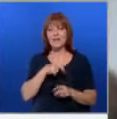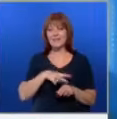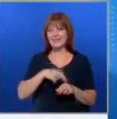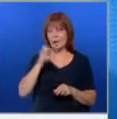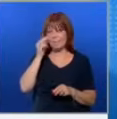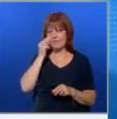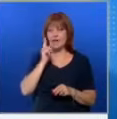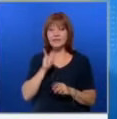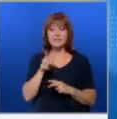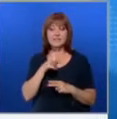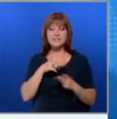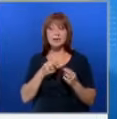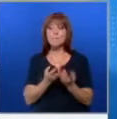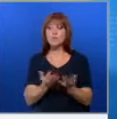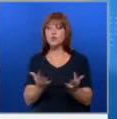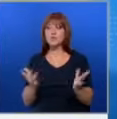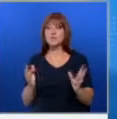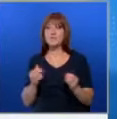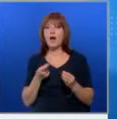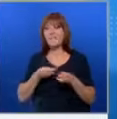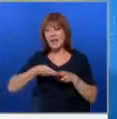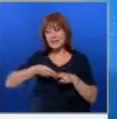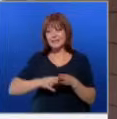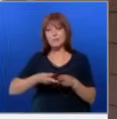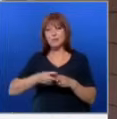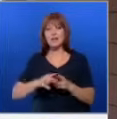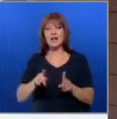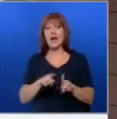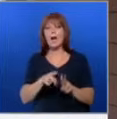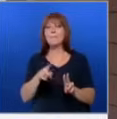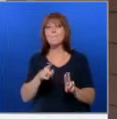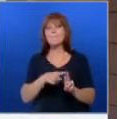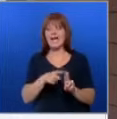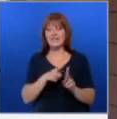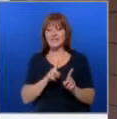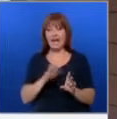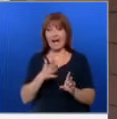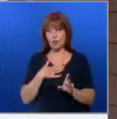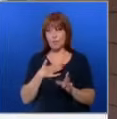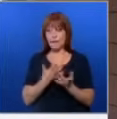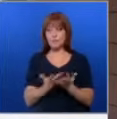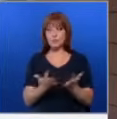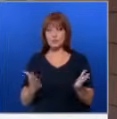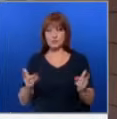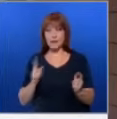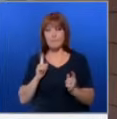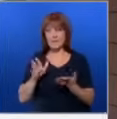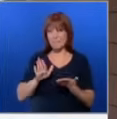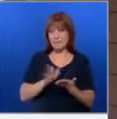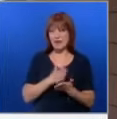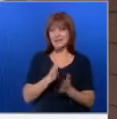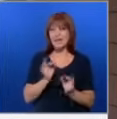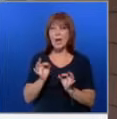България трябва да се търси мнозинство, което да демонтира модела Пеевски. Ако има мнозинство, което да може да демонтира модела на